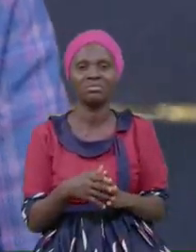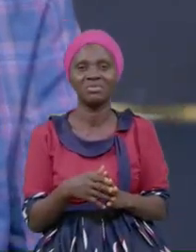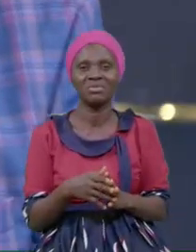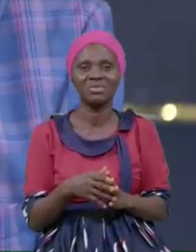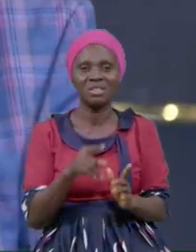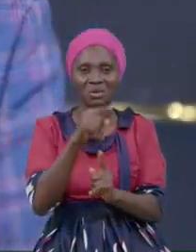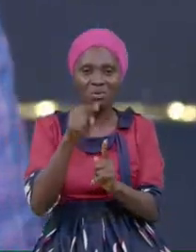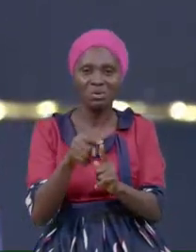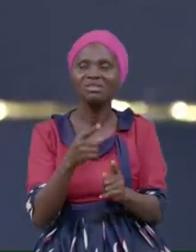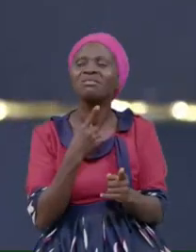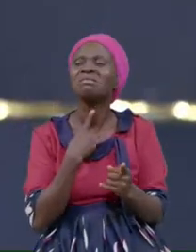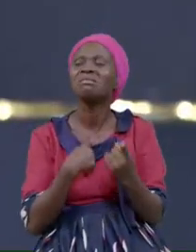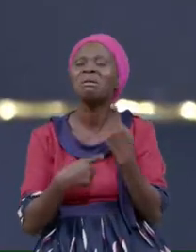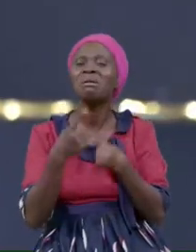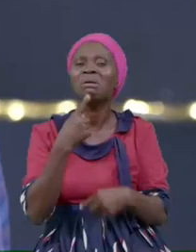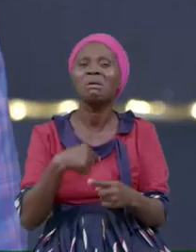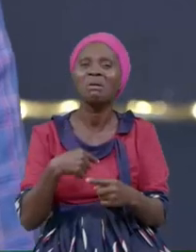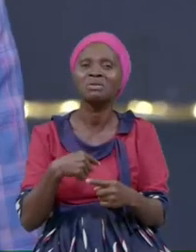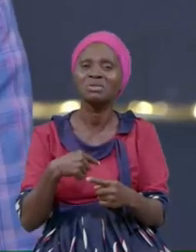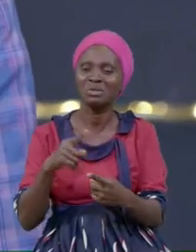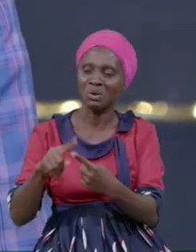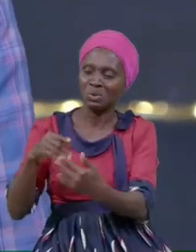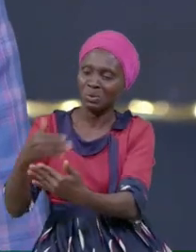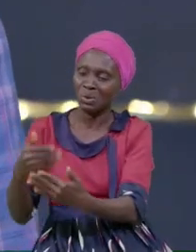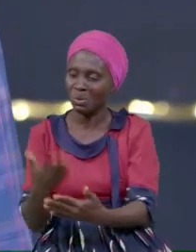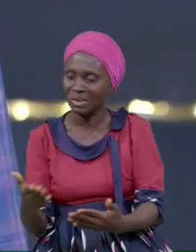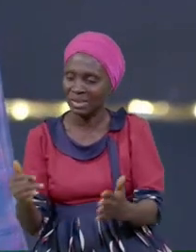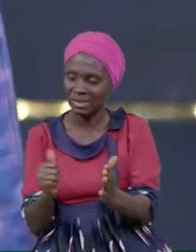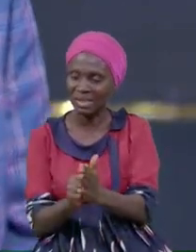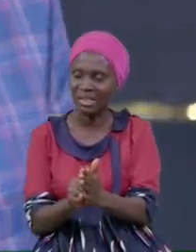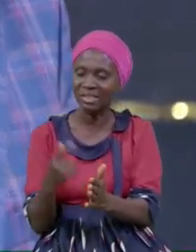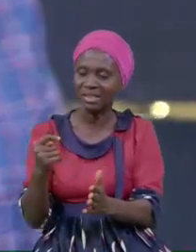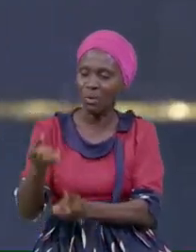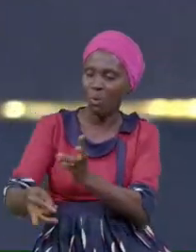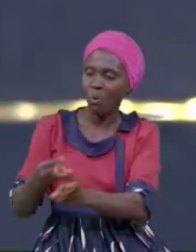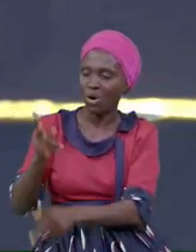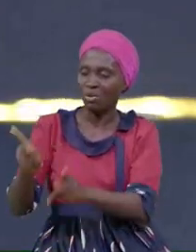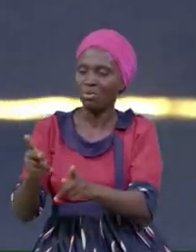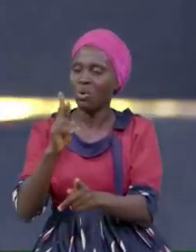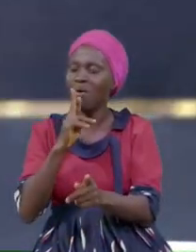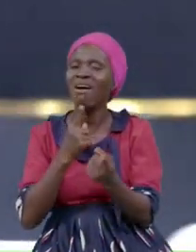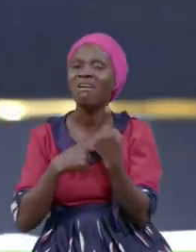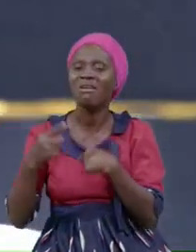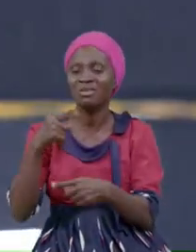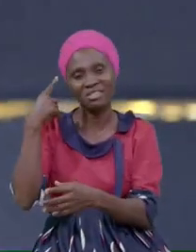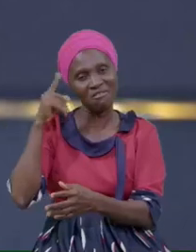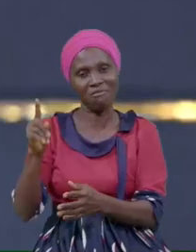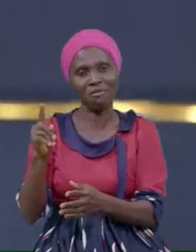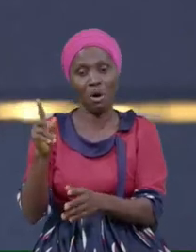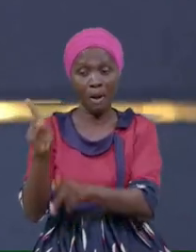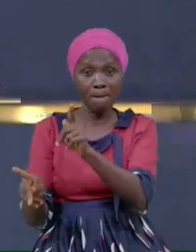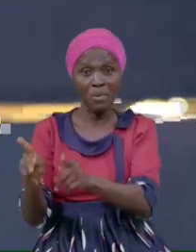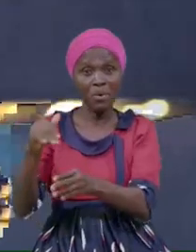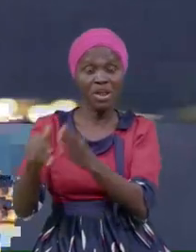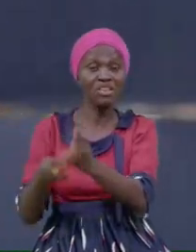d'après les choses telles que les gens du monde convoitent. Certaines personnes dans le monde,